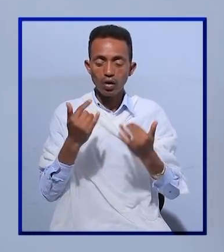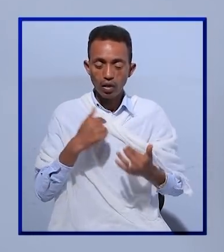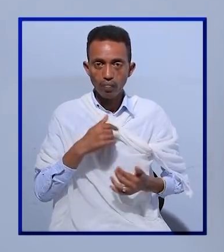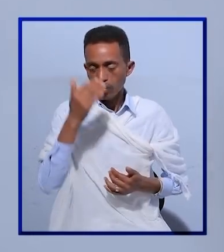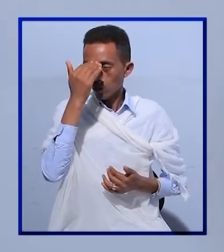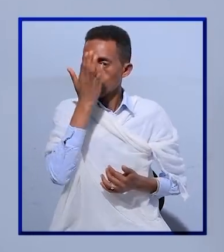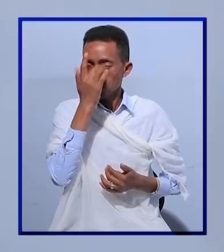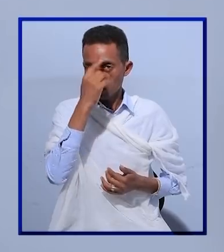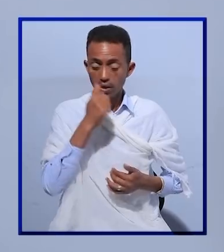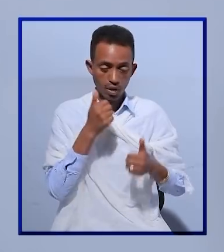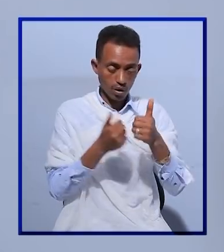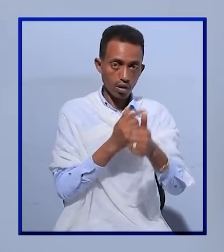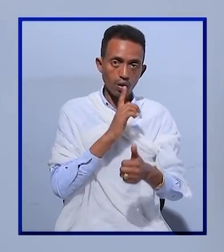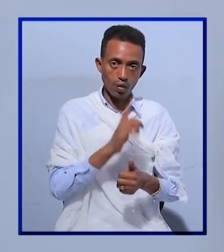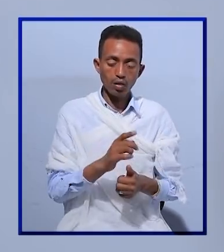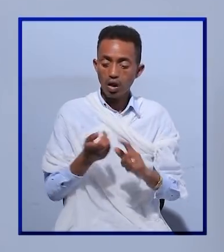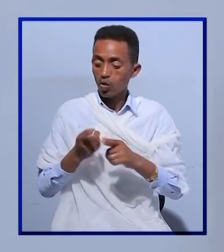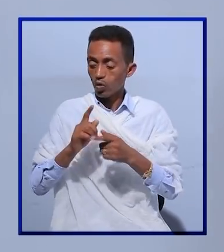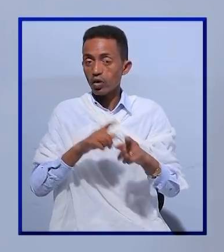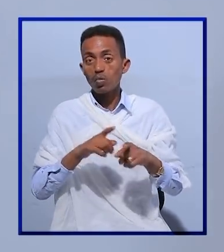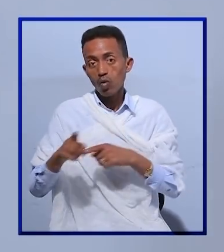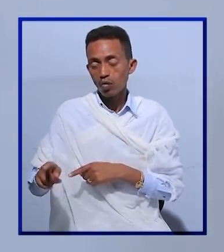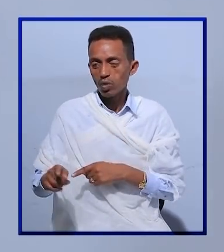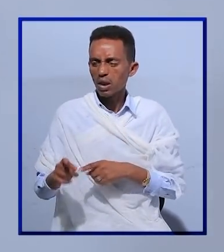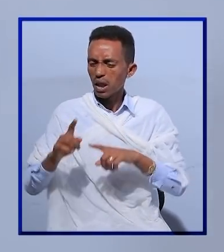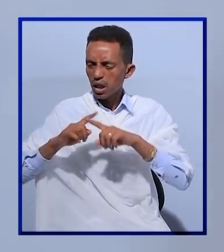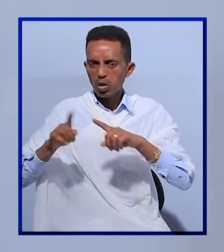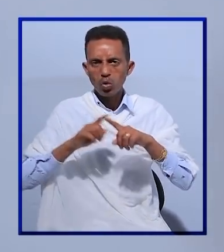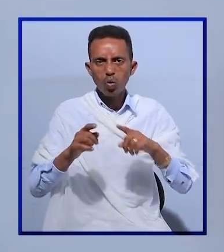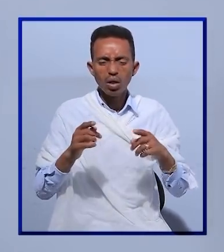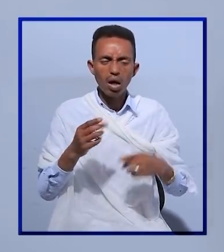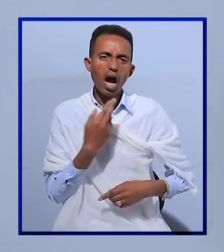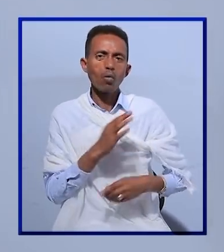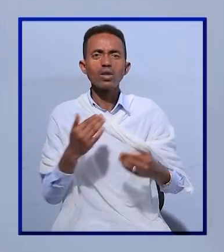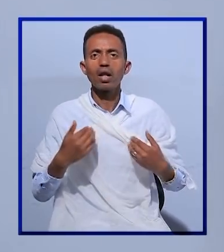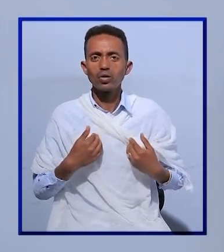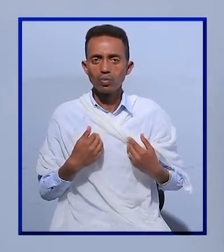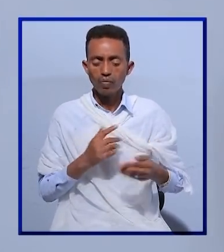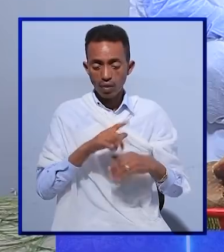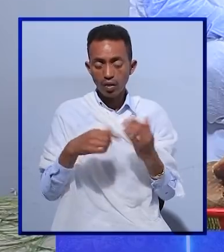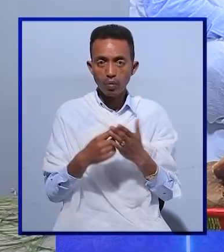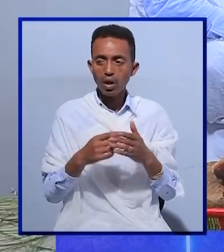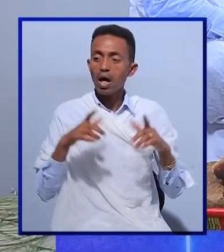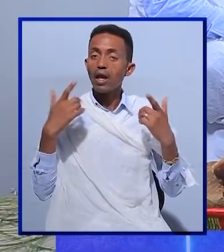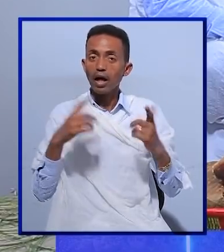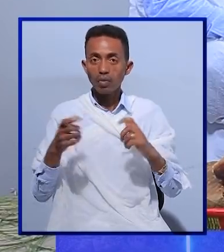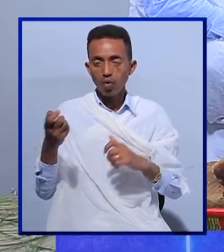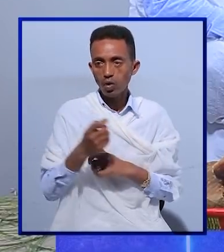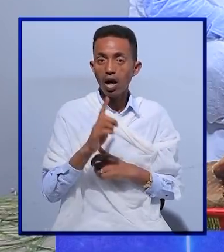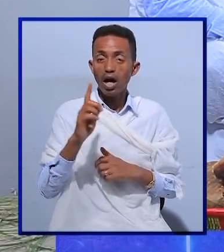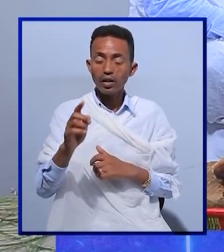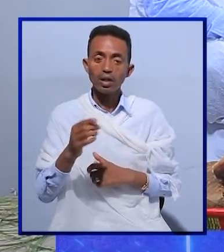ጠያቂያችን። እኔ የኦርቶዶክስ እምነት ተከታይ ሲሆን ጓደኞቼ ደግሞ የተለያየ ሃይማኖት ተከታይ ናቸው።